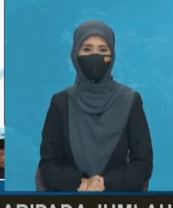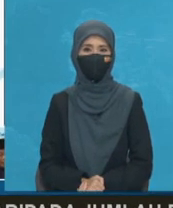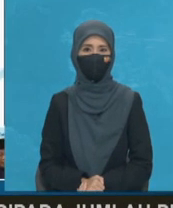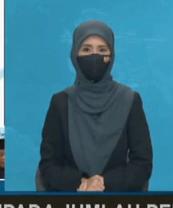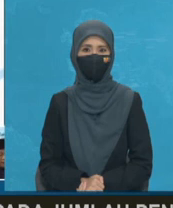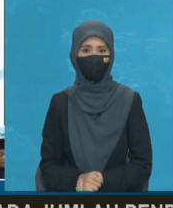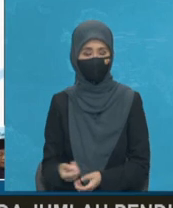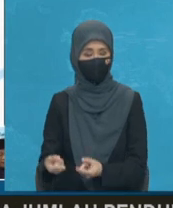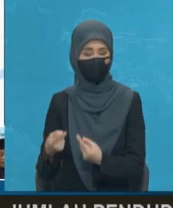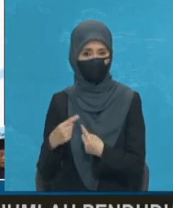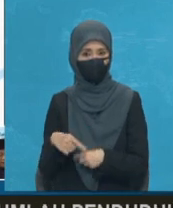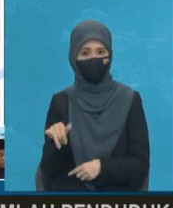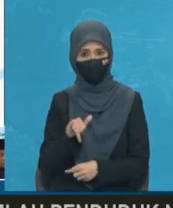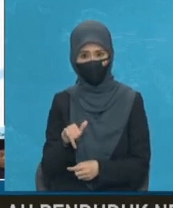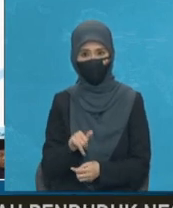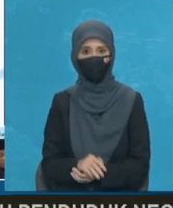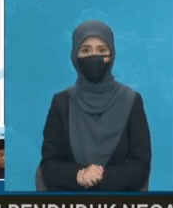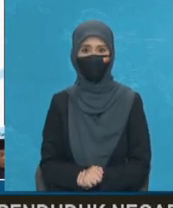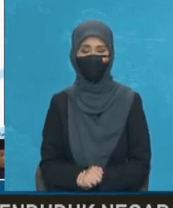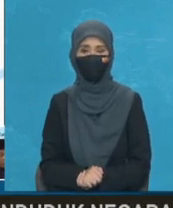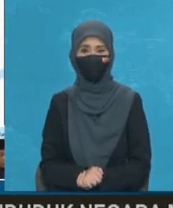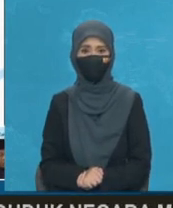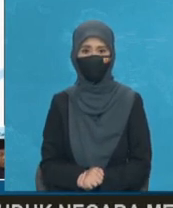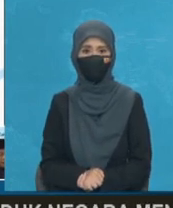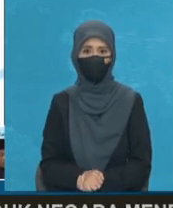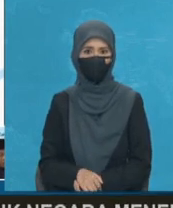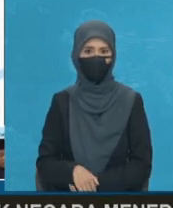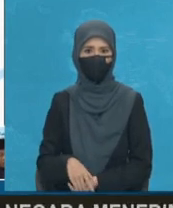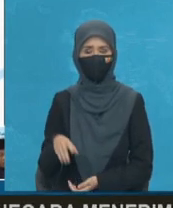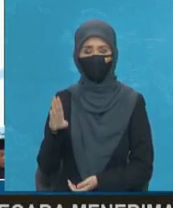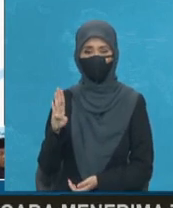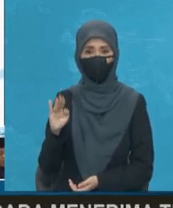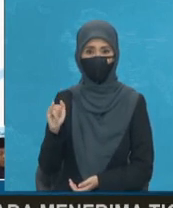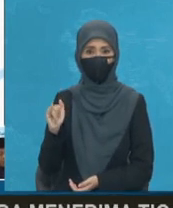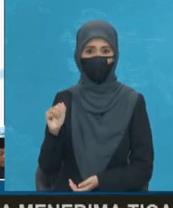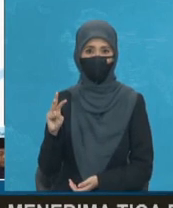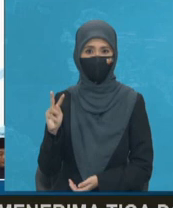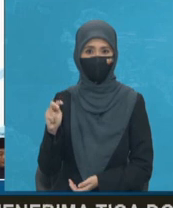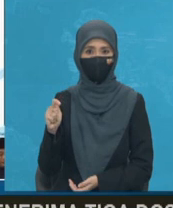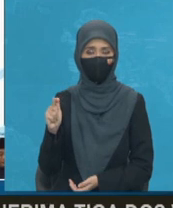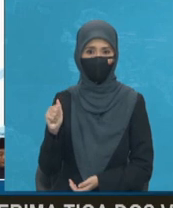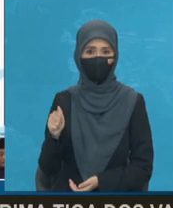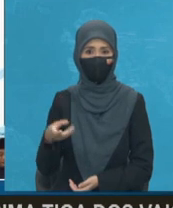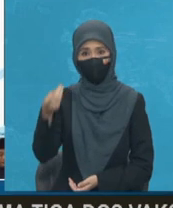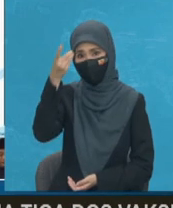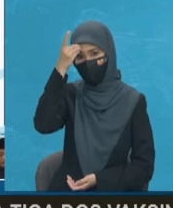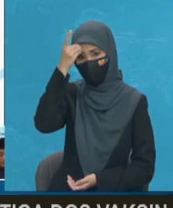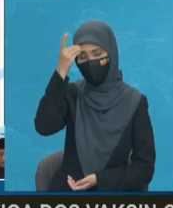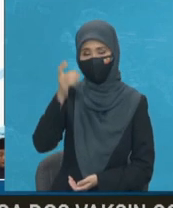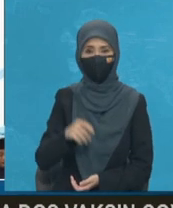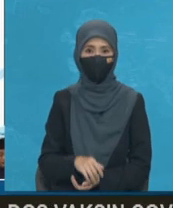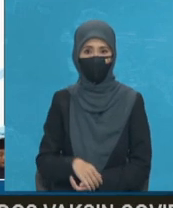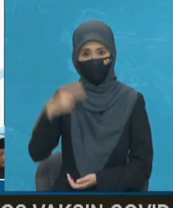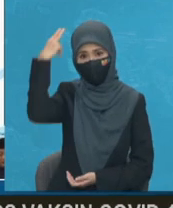yang menyertai ini aja hormat Datuk Sri Setyo aw Muthalib band-band orang kaya Sri Setya tato para Oke Haji Awang